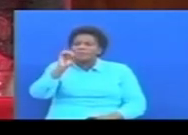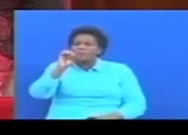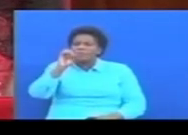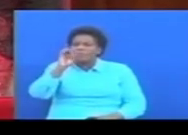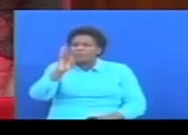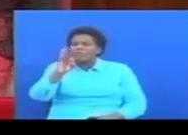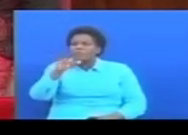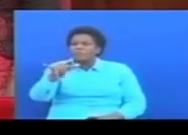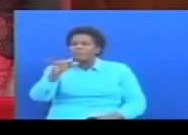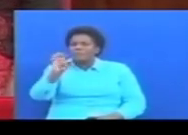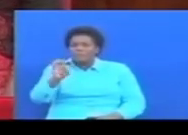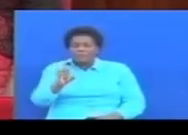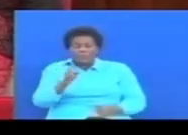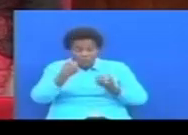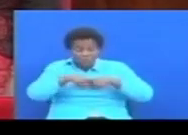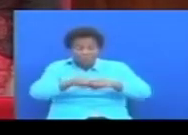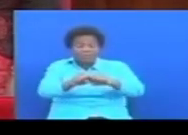utatekelezwa mwaka wa fedha